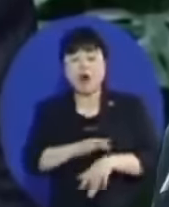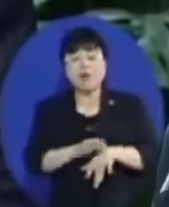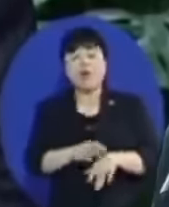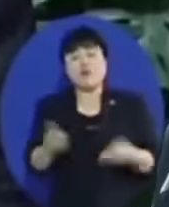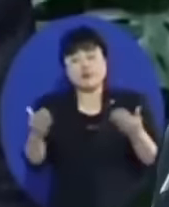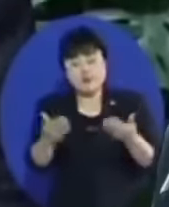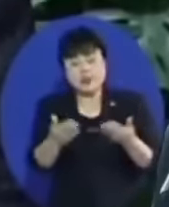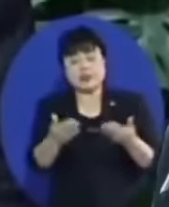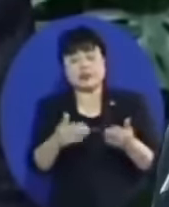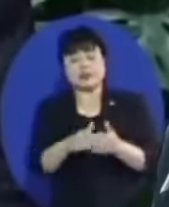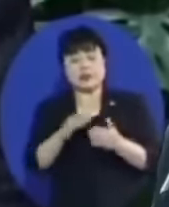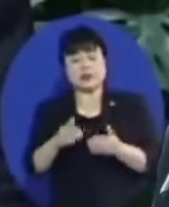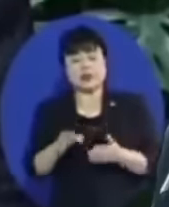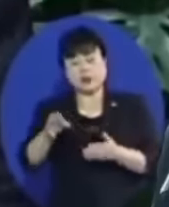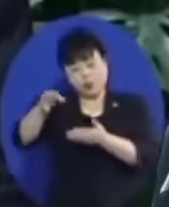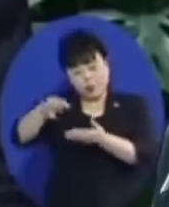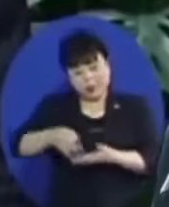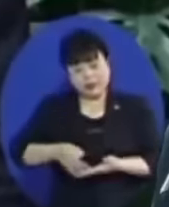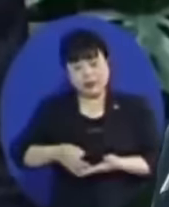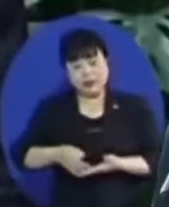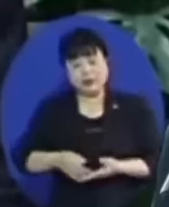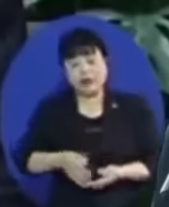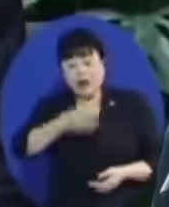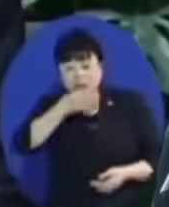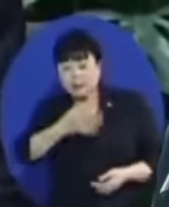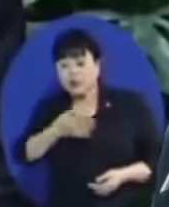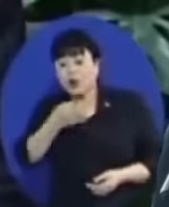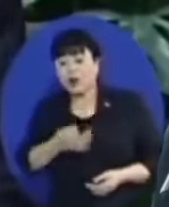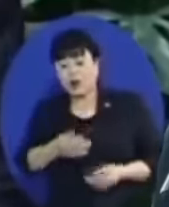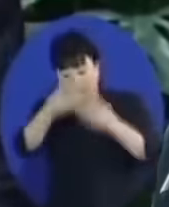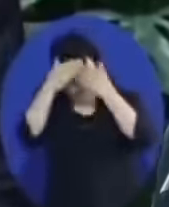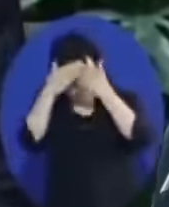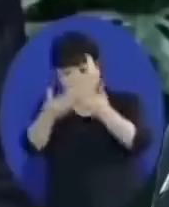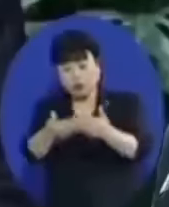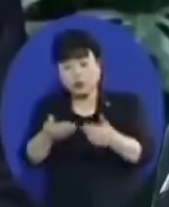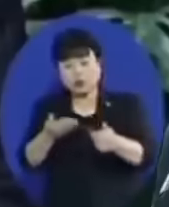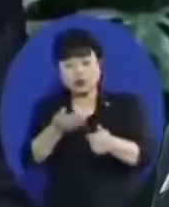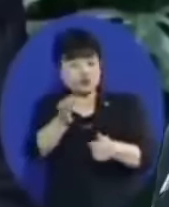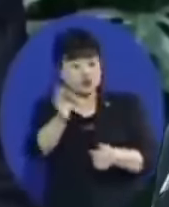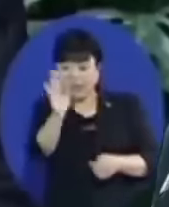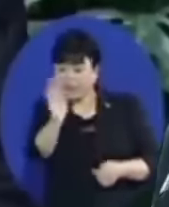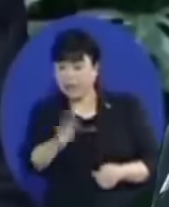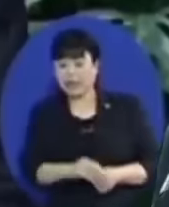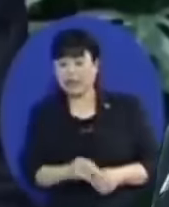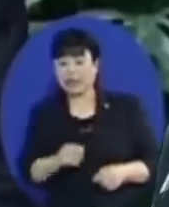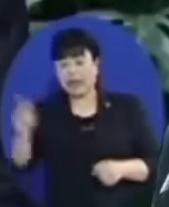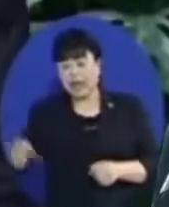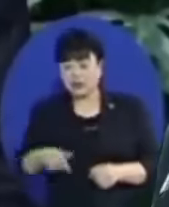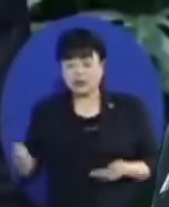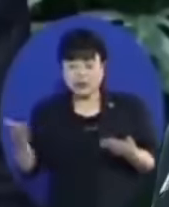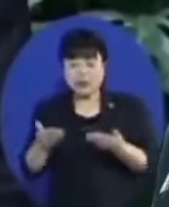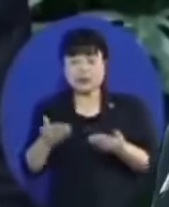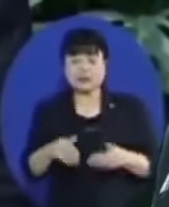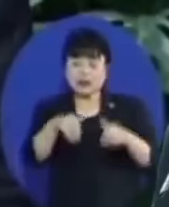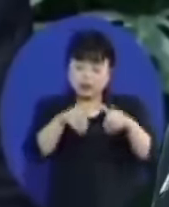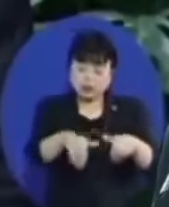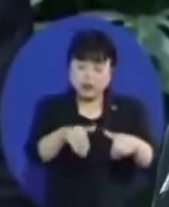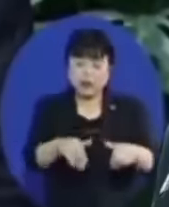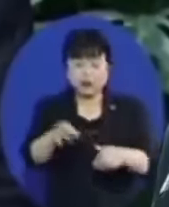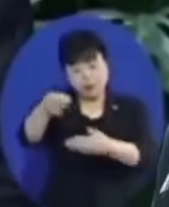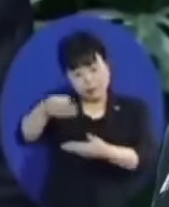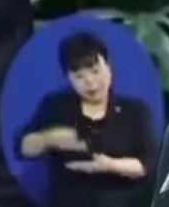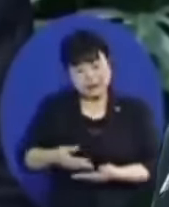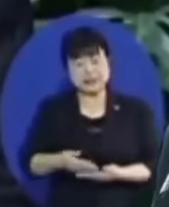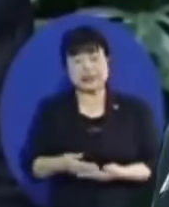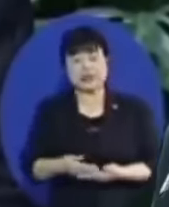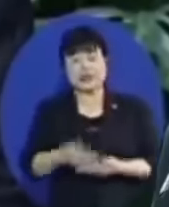노동을 하고 임금을 받는다는 것은 힘이 들었었습니다. 공짜는 누가 돈을 줍니까? 그래도 일일 노동하고 임금을 받으니까